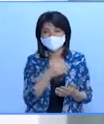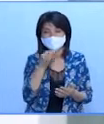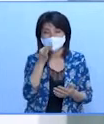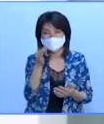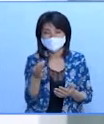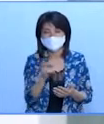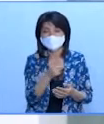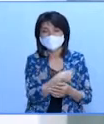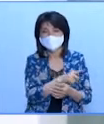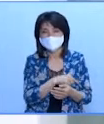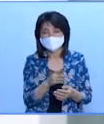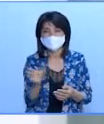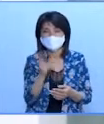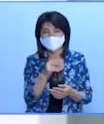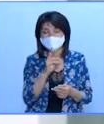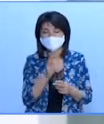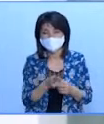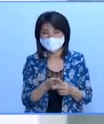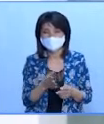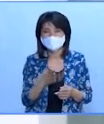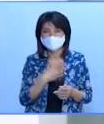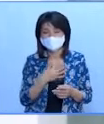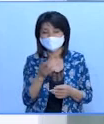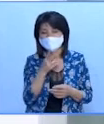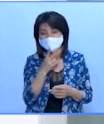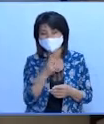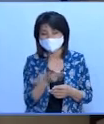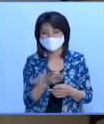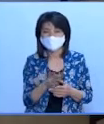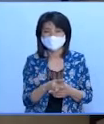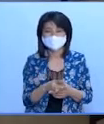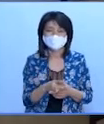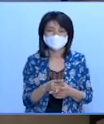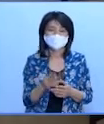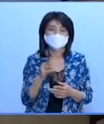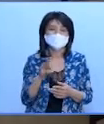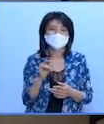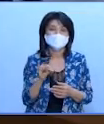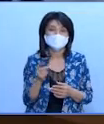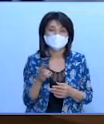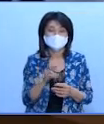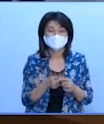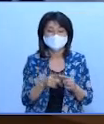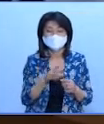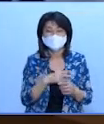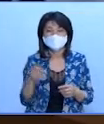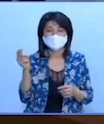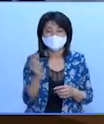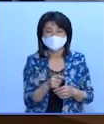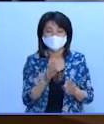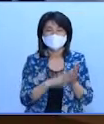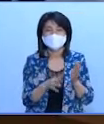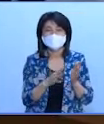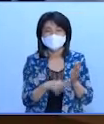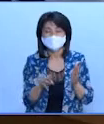барлығына рахмет айтамыз. Бізге жақсы қарады осы уақыт бойы. Түркиядан келгендердің 90%-ы шетелде білім алып